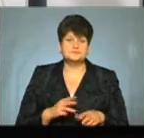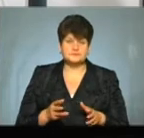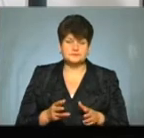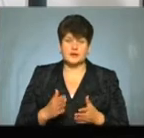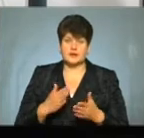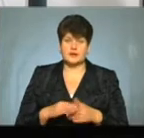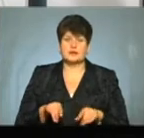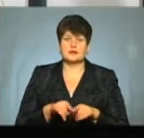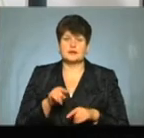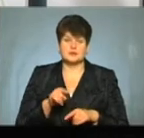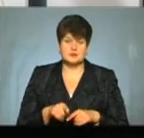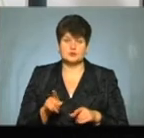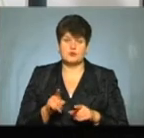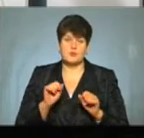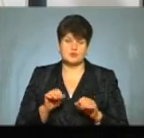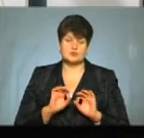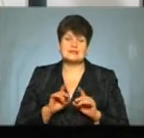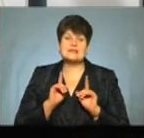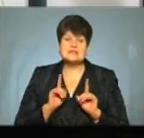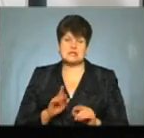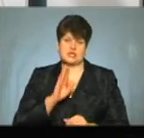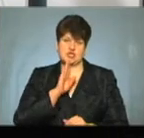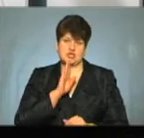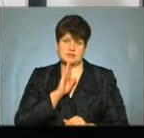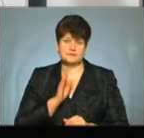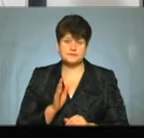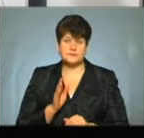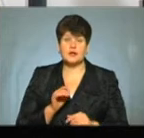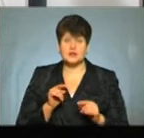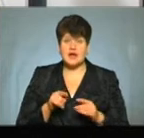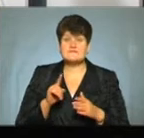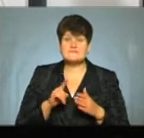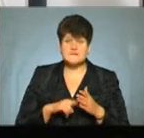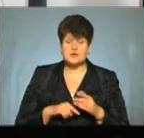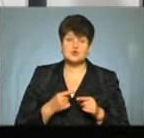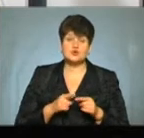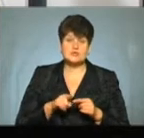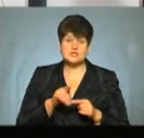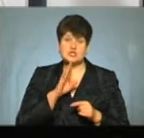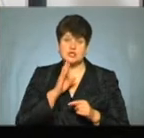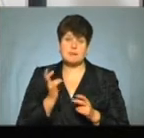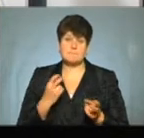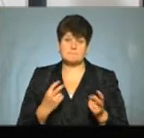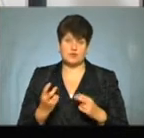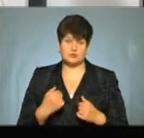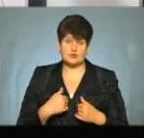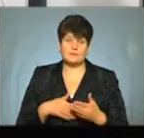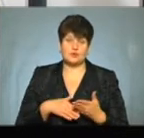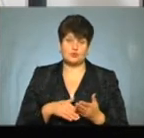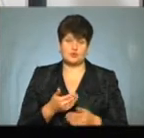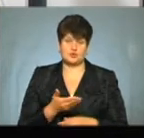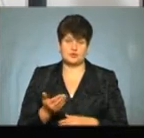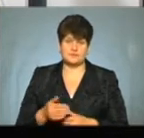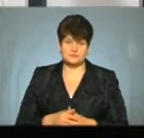такі речі, які вона може поділитися тільки з жінкою. І тому я вірю, що ці жінки прийдуть до нас і ми допоможемо їм.